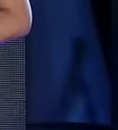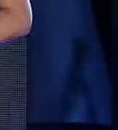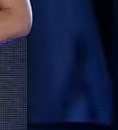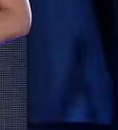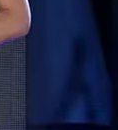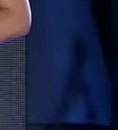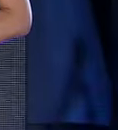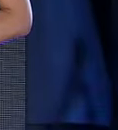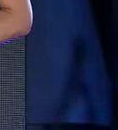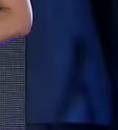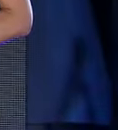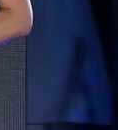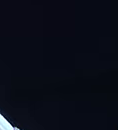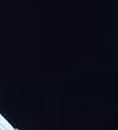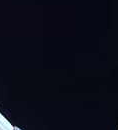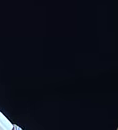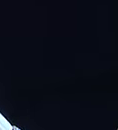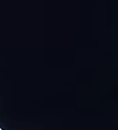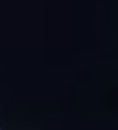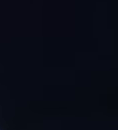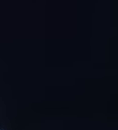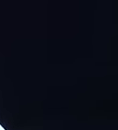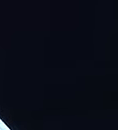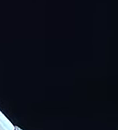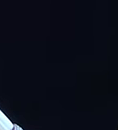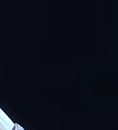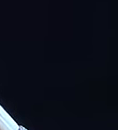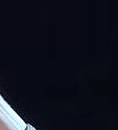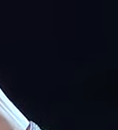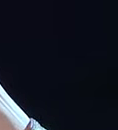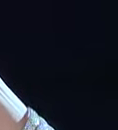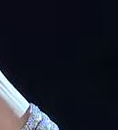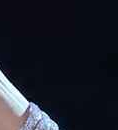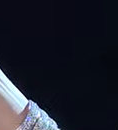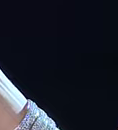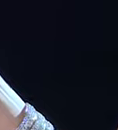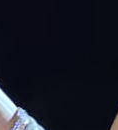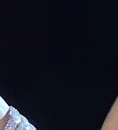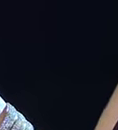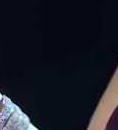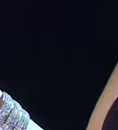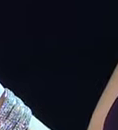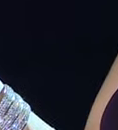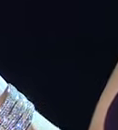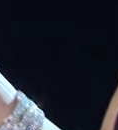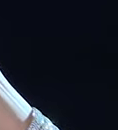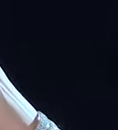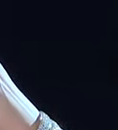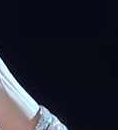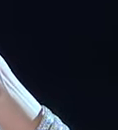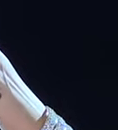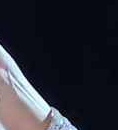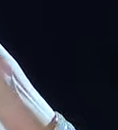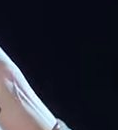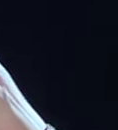kobiet. I nie ma dla mnie po prostu żadnego... Jest mi niezmiernie miło, że